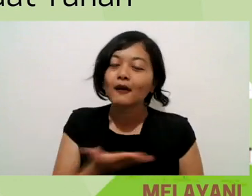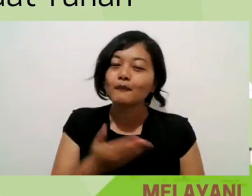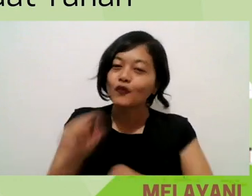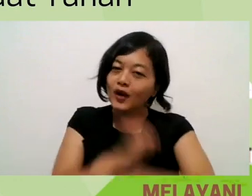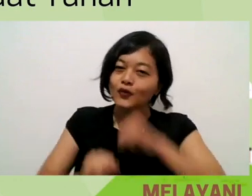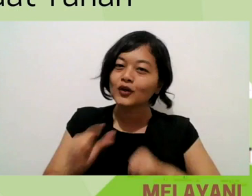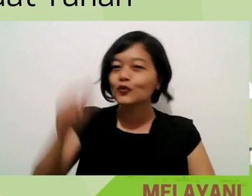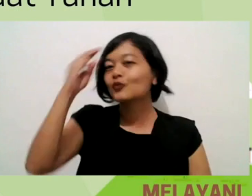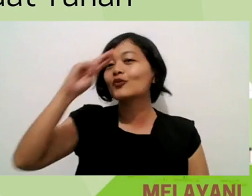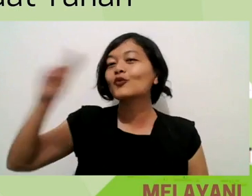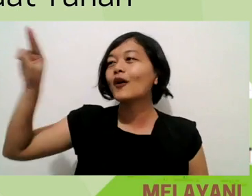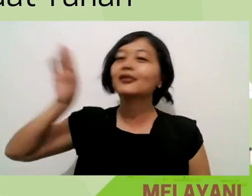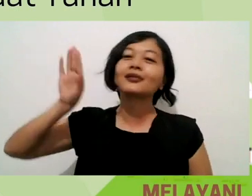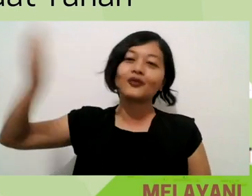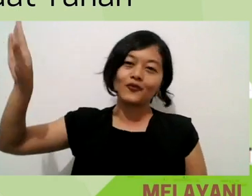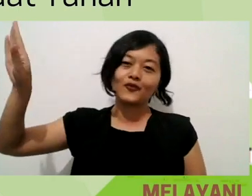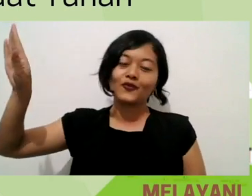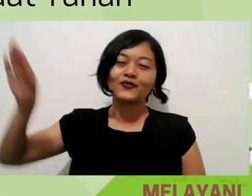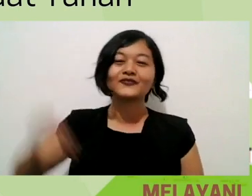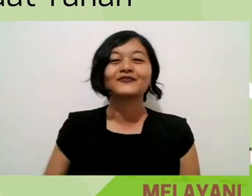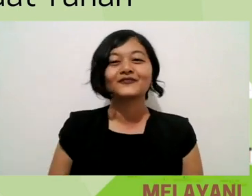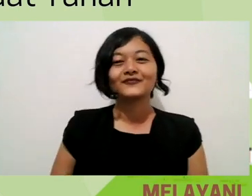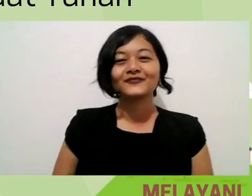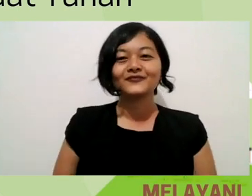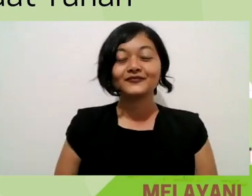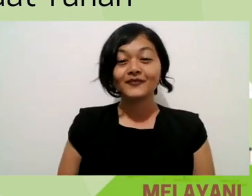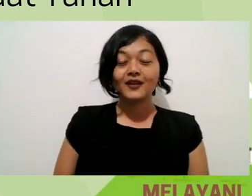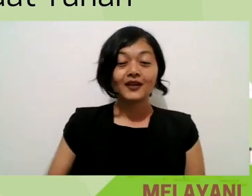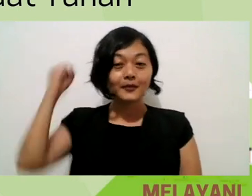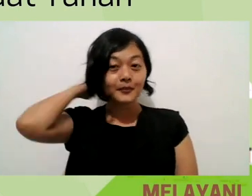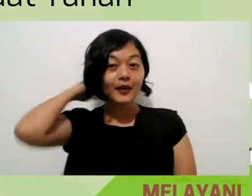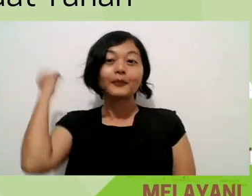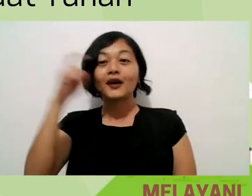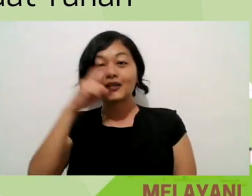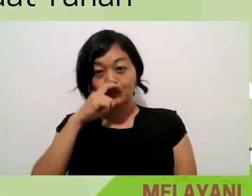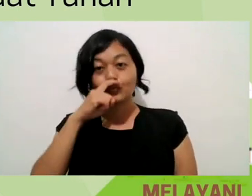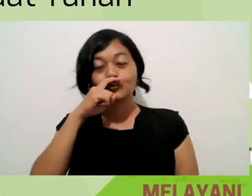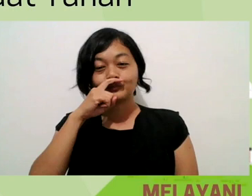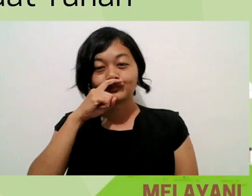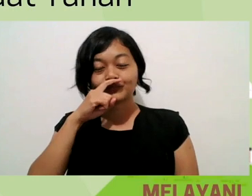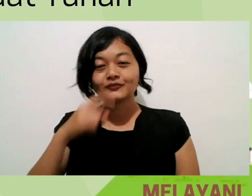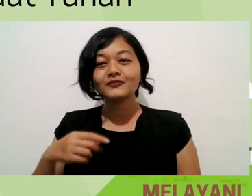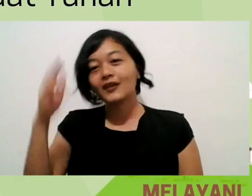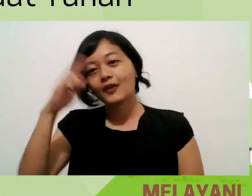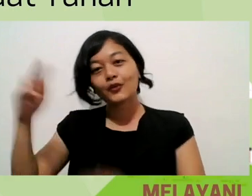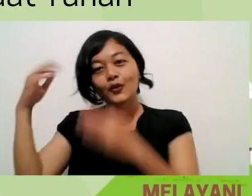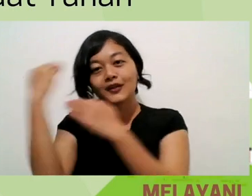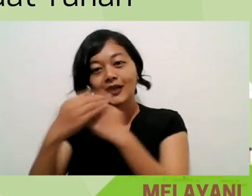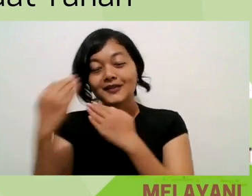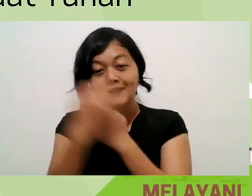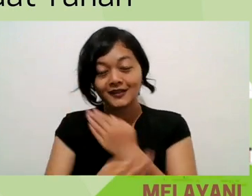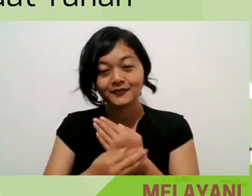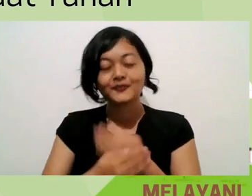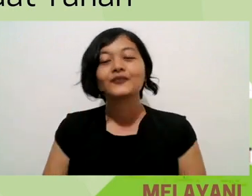Ibu bapak dan saudara yang dikasihi Tuhan, ada banyak orang kehilangan kesempatan-kesempatan penting dalam